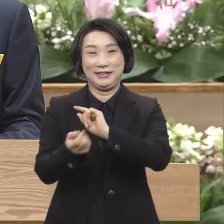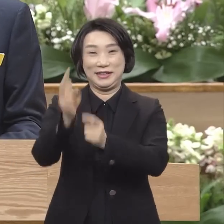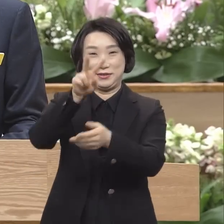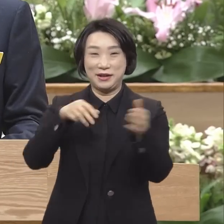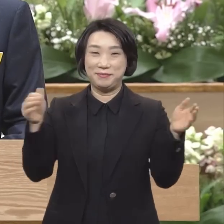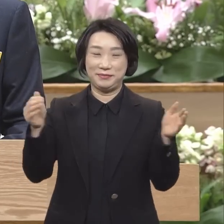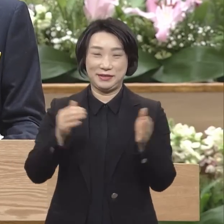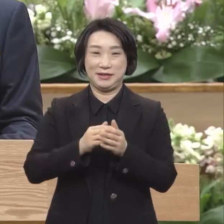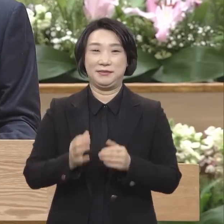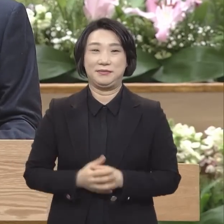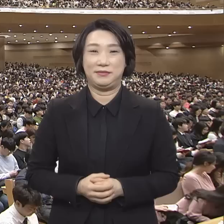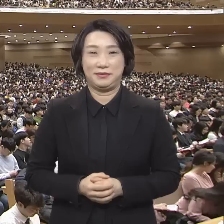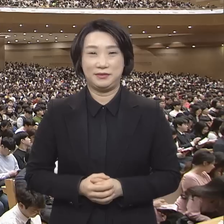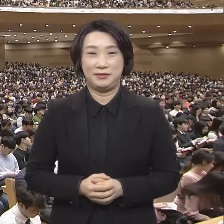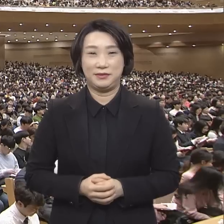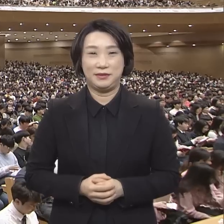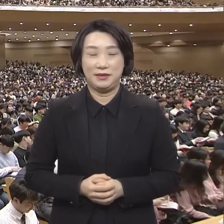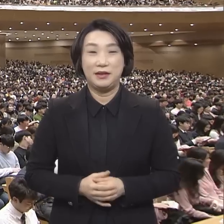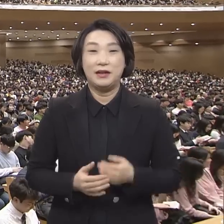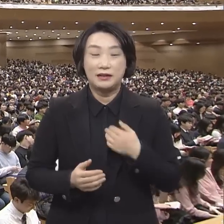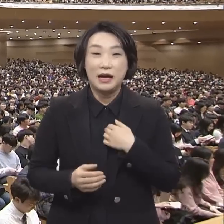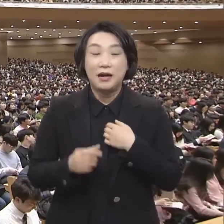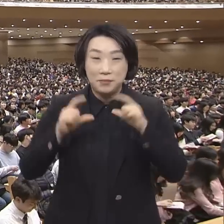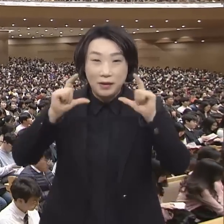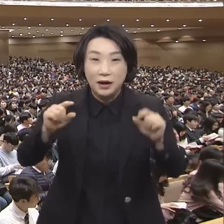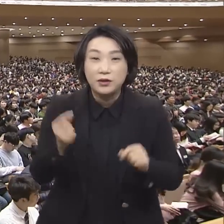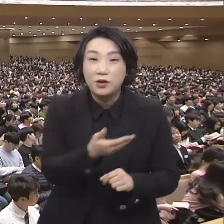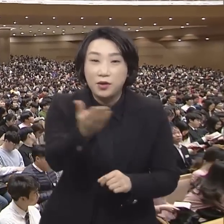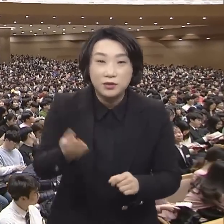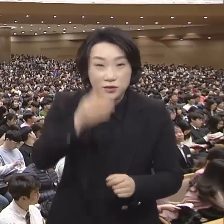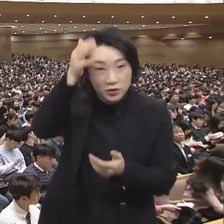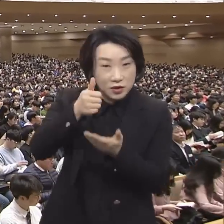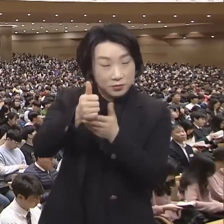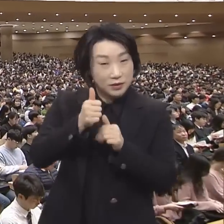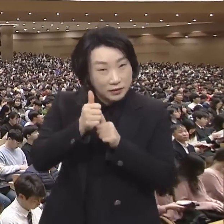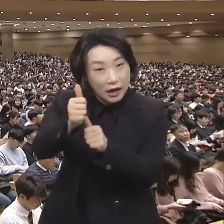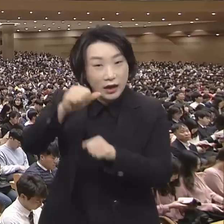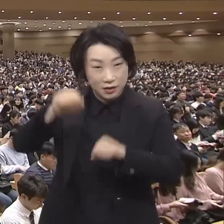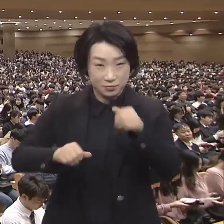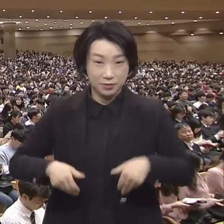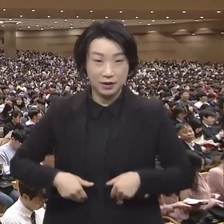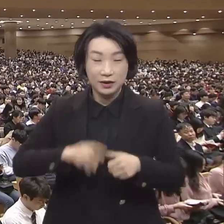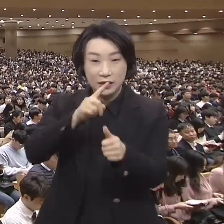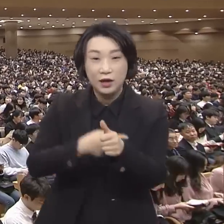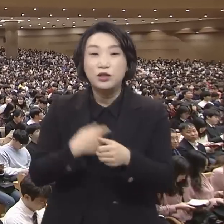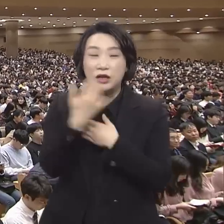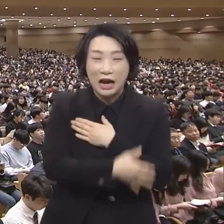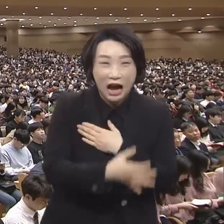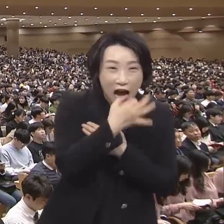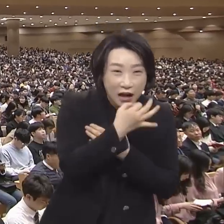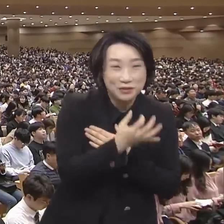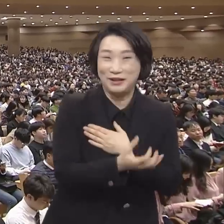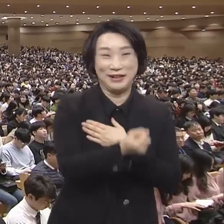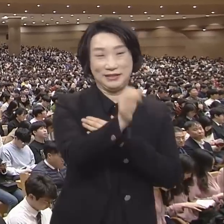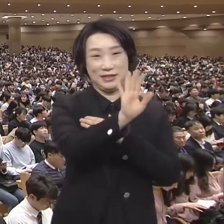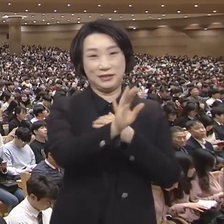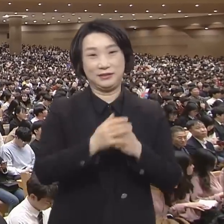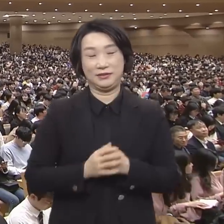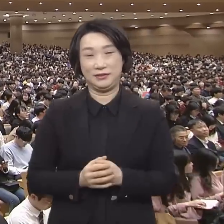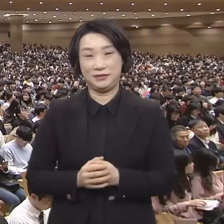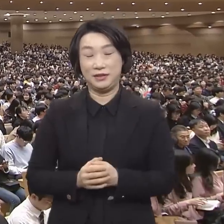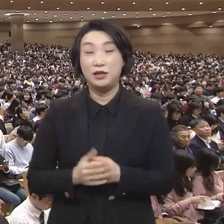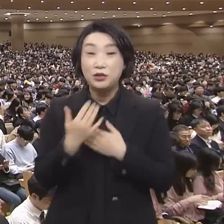21절까지를 대독합니다. 내가 이르노니 너희는 성령을 좇아 행하라. 그리하면 육체의 욕심을 이루지